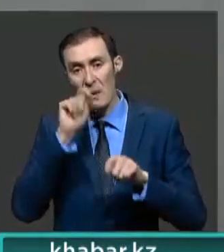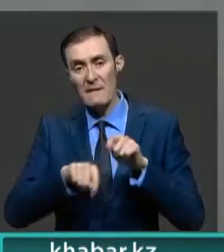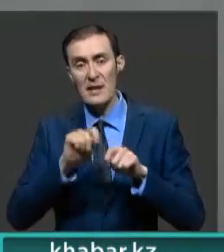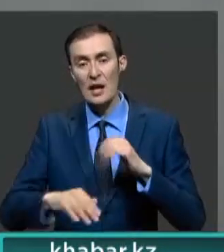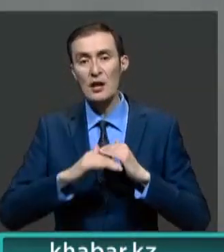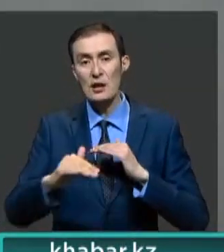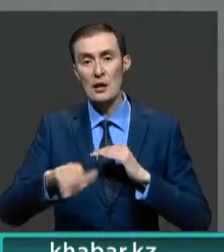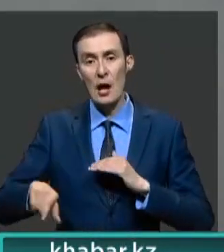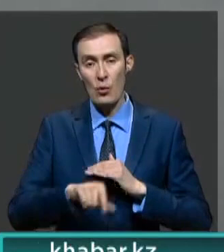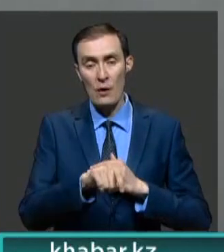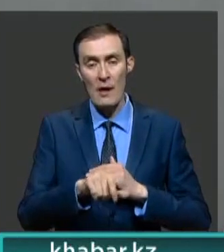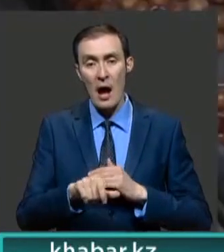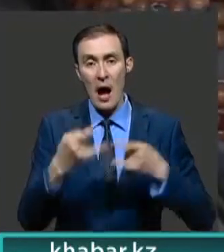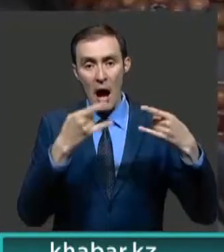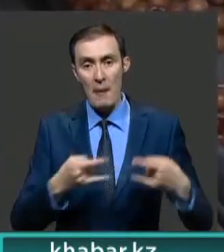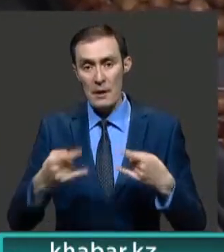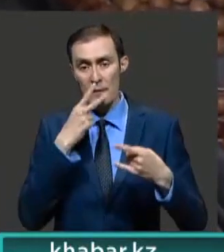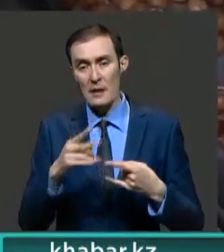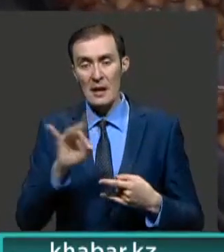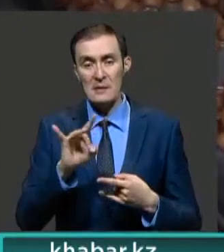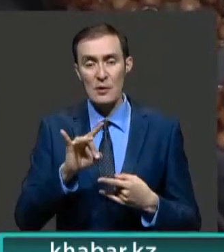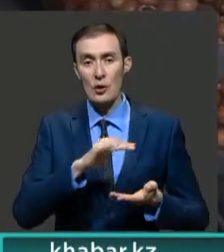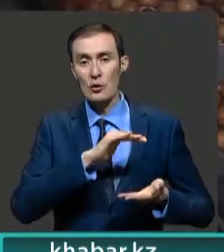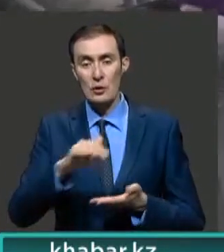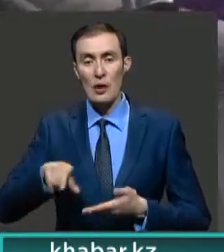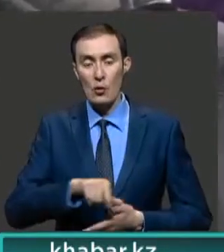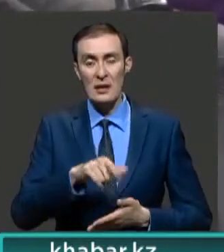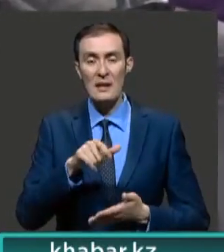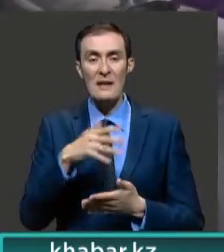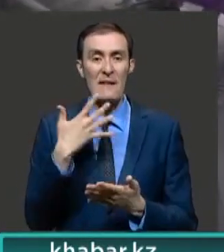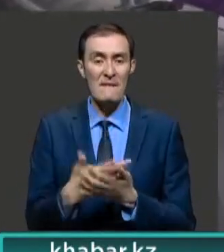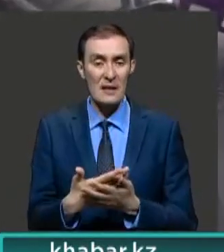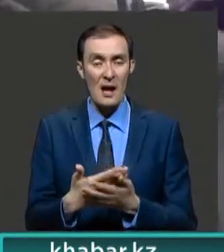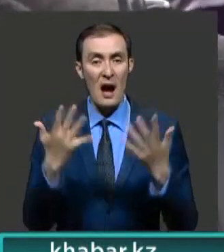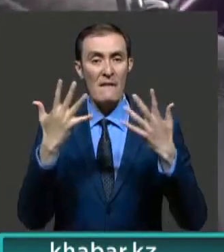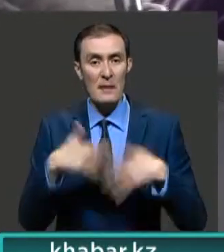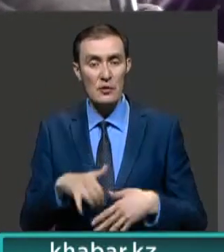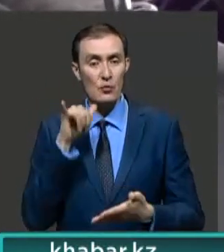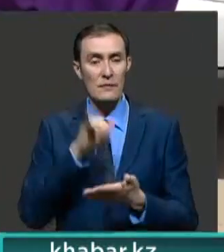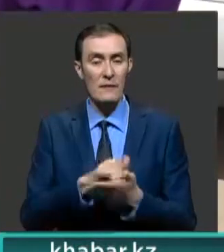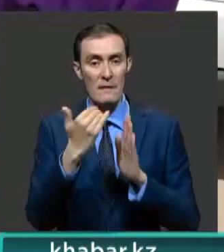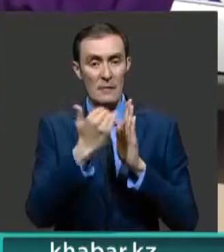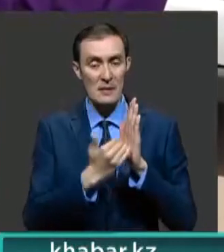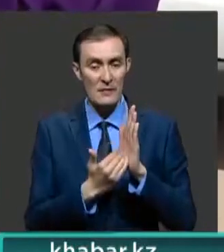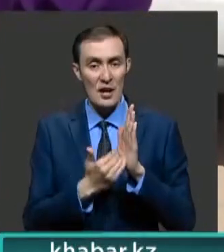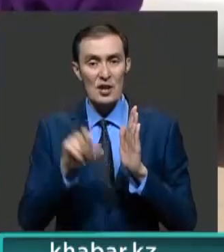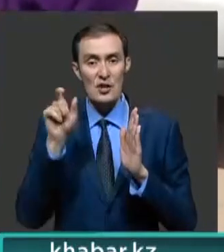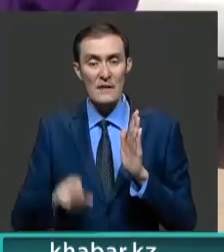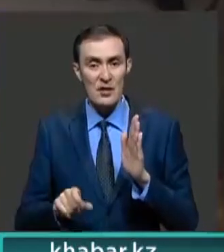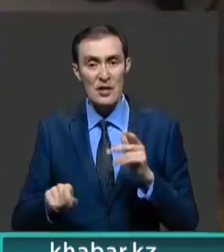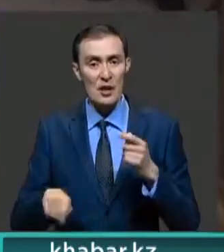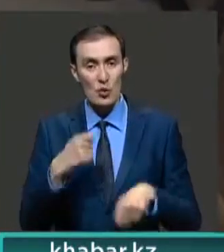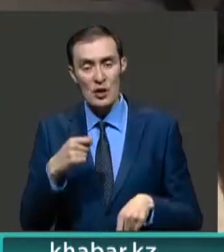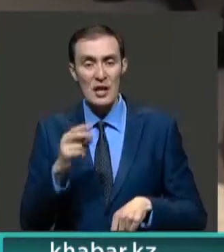дорожного полотна. Аппараты выдают точные параметры дороги и ее дефекты. Автоматически они заносятся в базу данных. Человеческий фактор